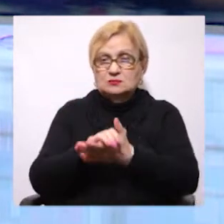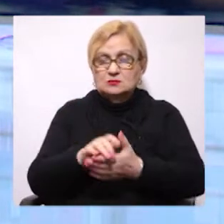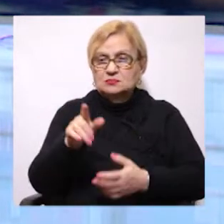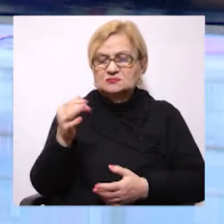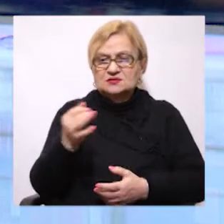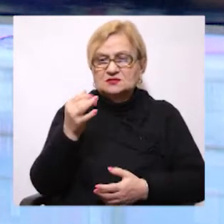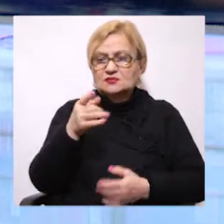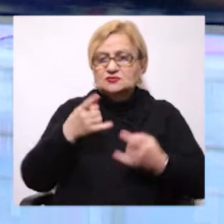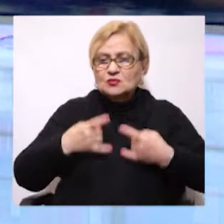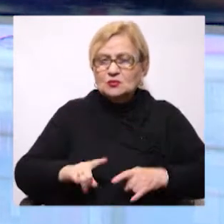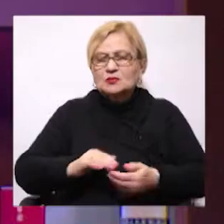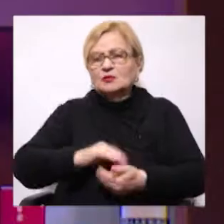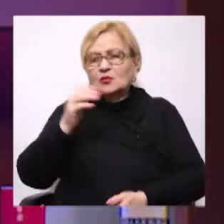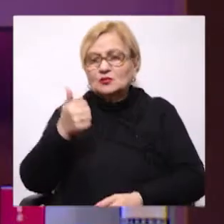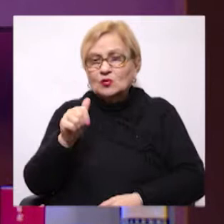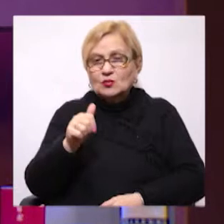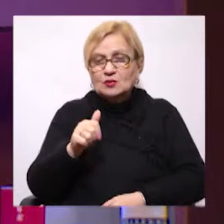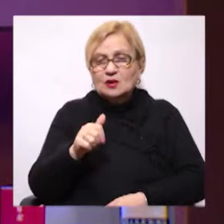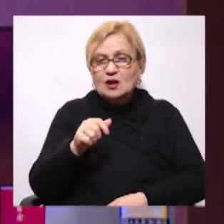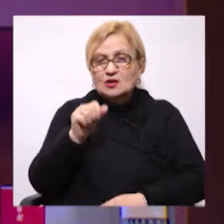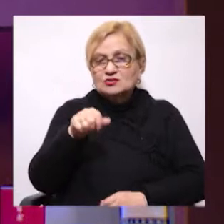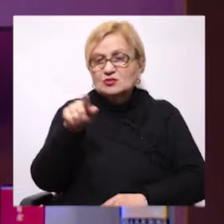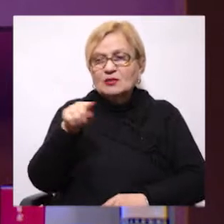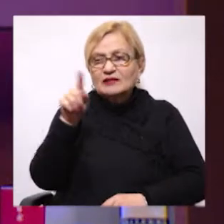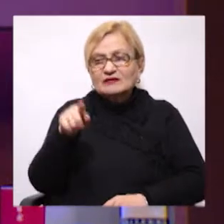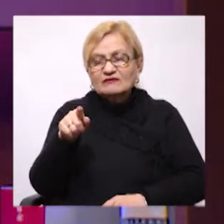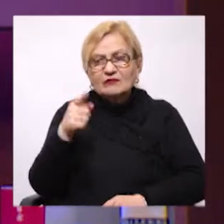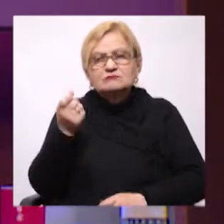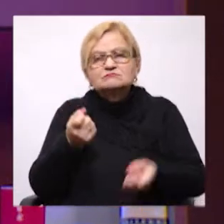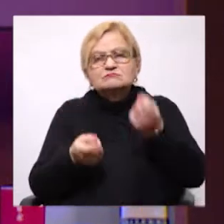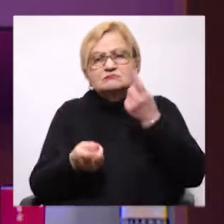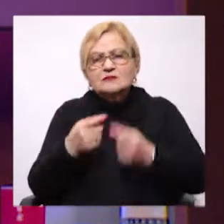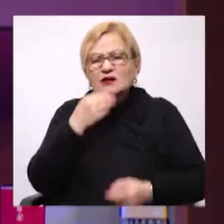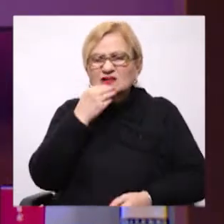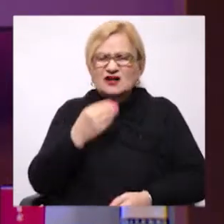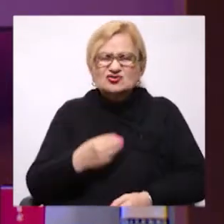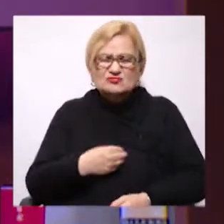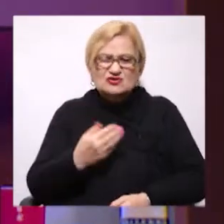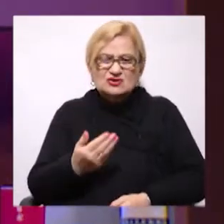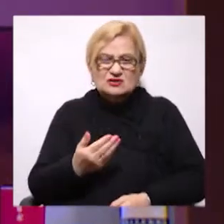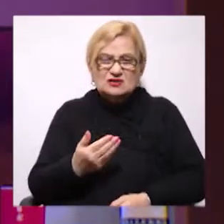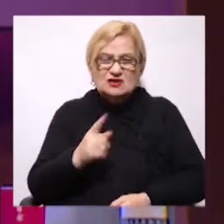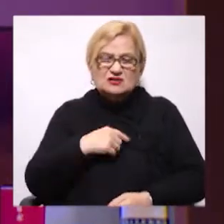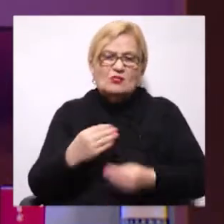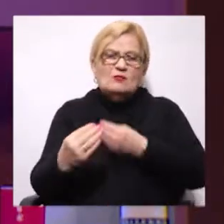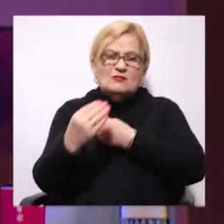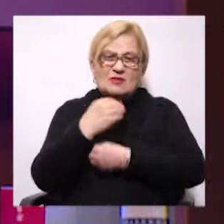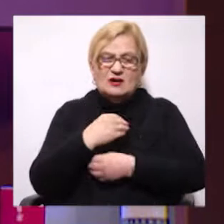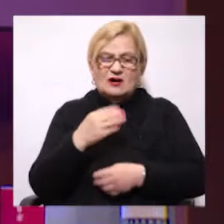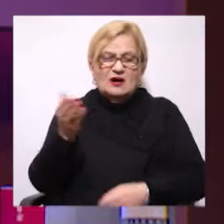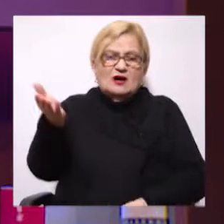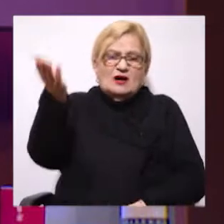არის საინტერესო. შენ შეიძლება გაგიჩნდეს კითხვები: რაში მჭირდება, რას მატებს ეს